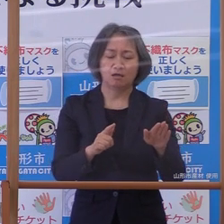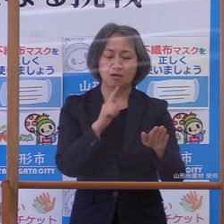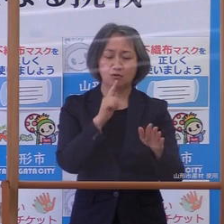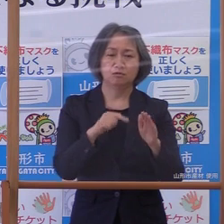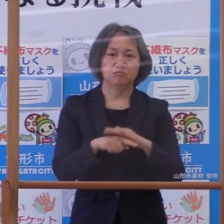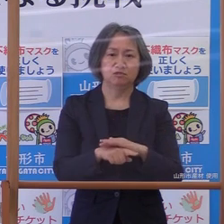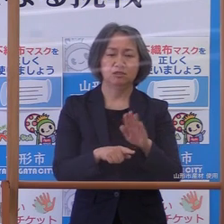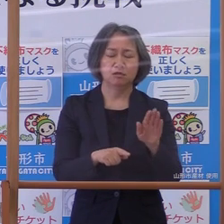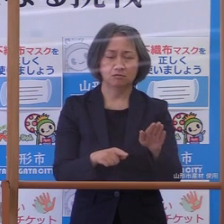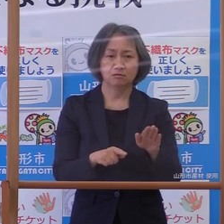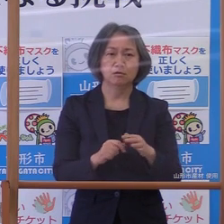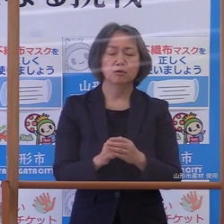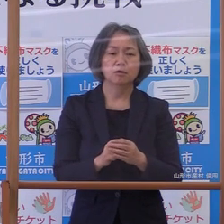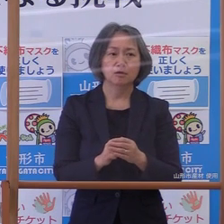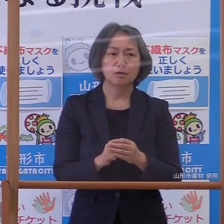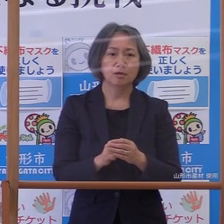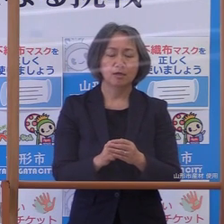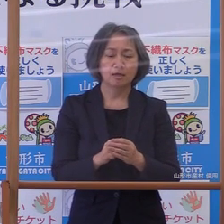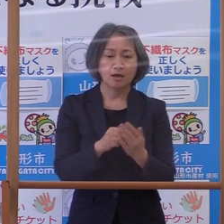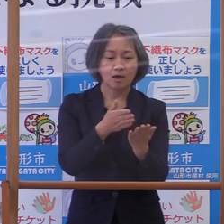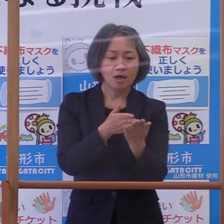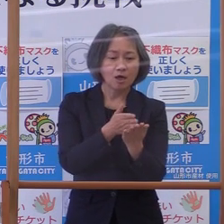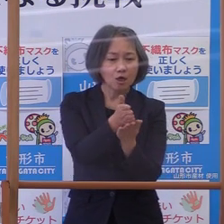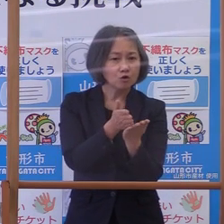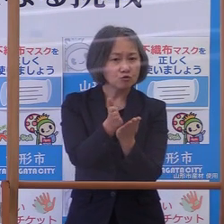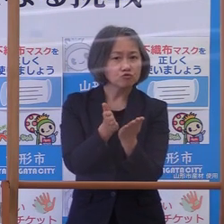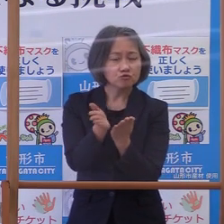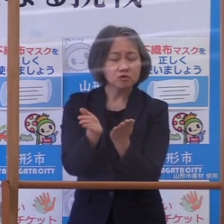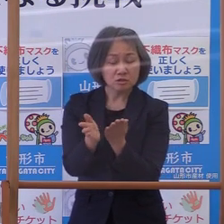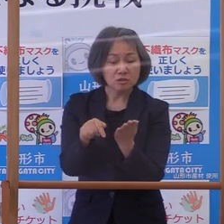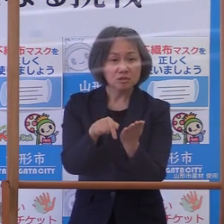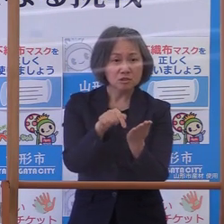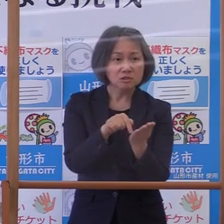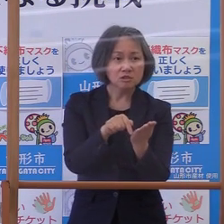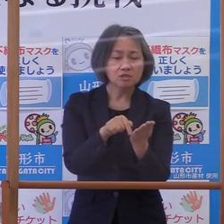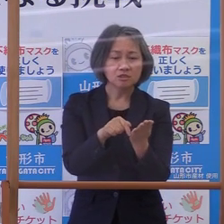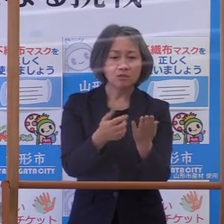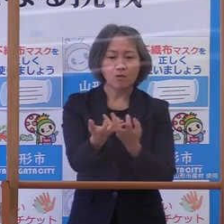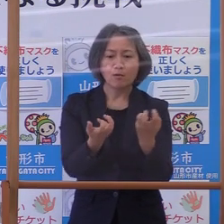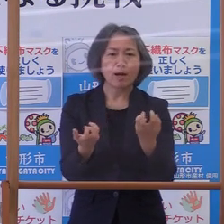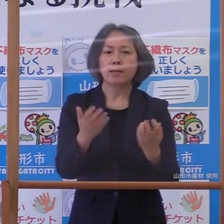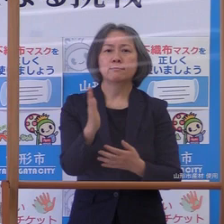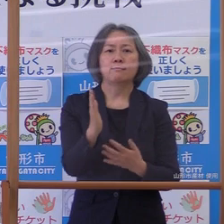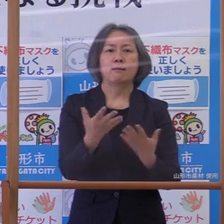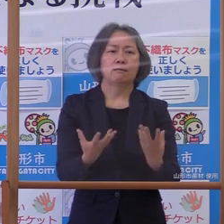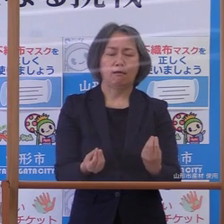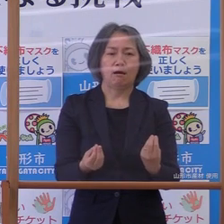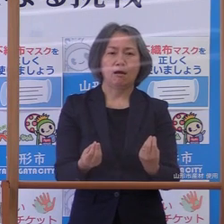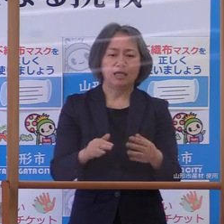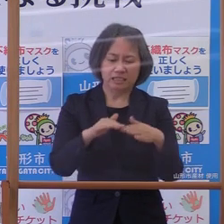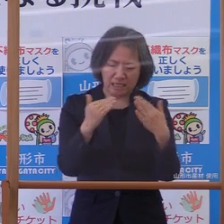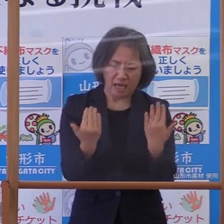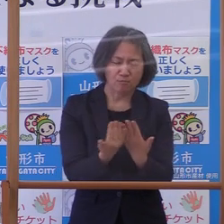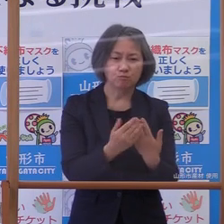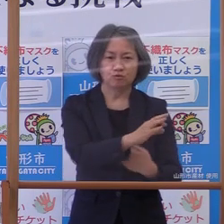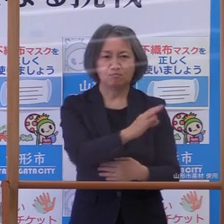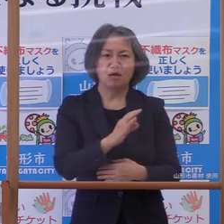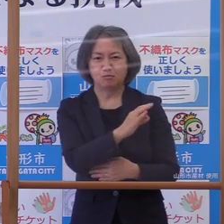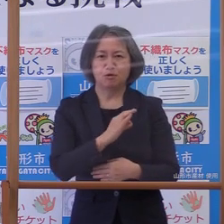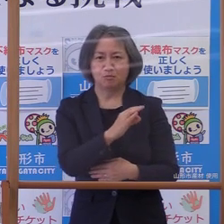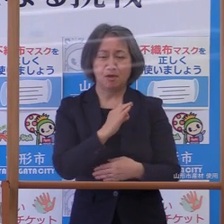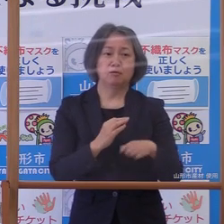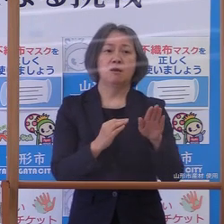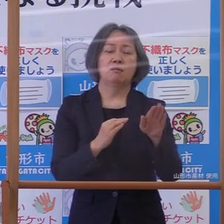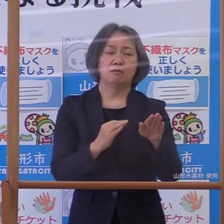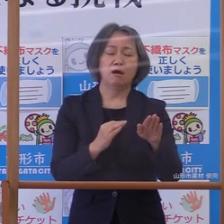こう登録 分野ごとにこうお知らせするような機能はなかったものですから、今回初めてその機能がつく